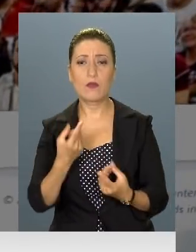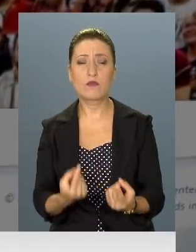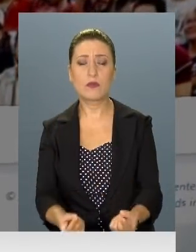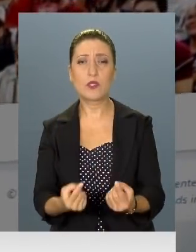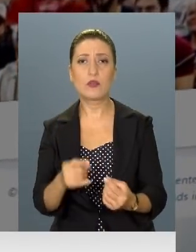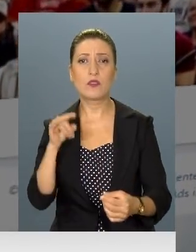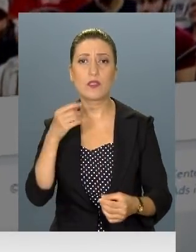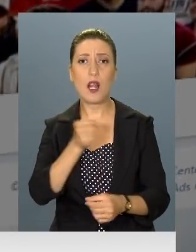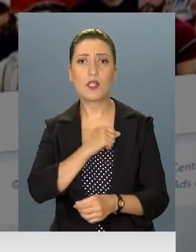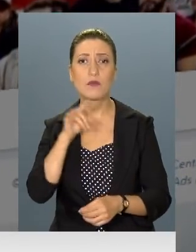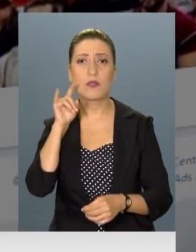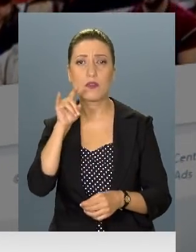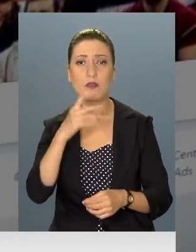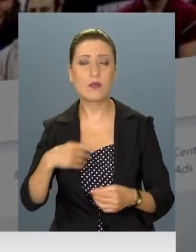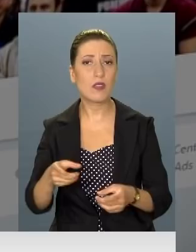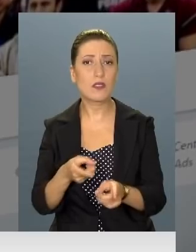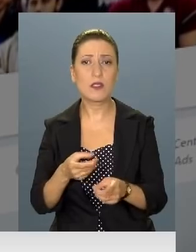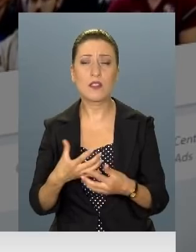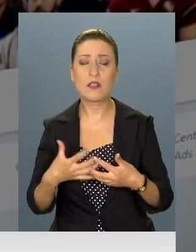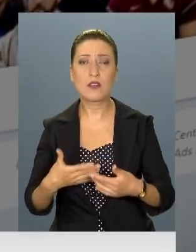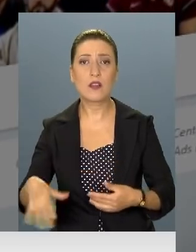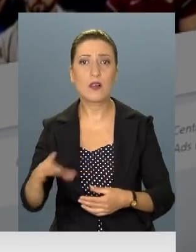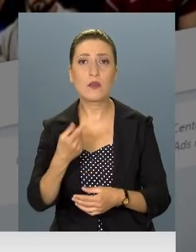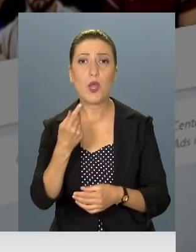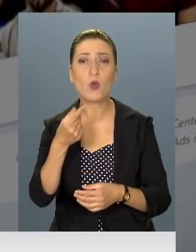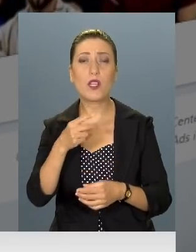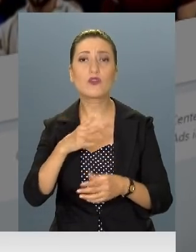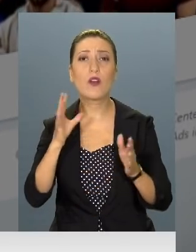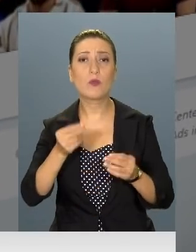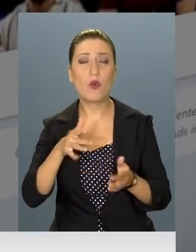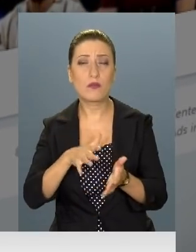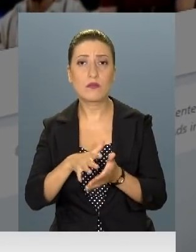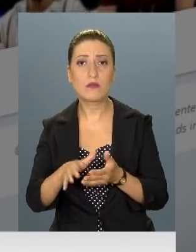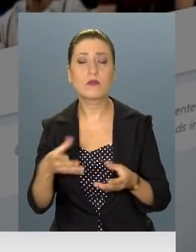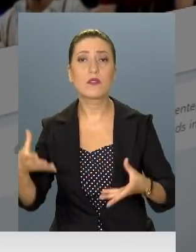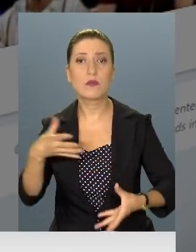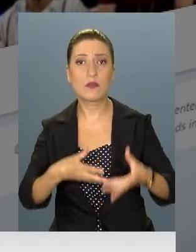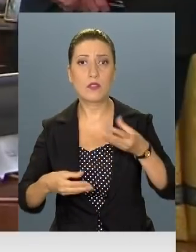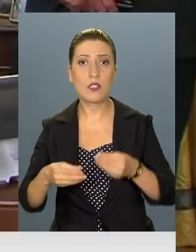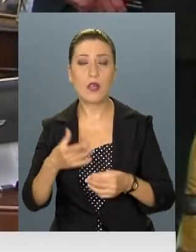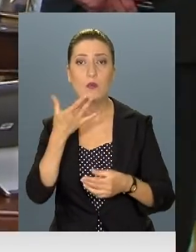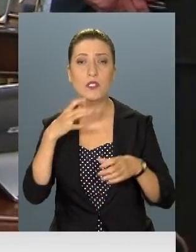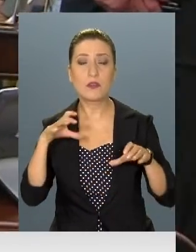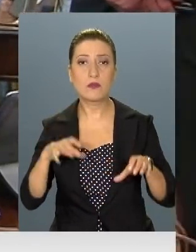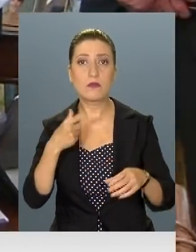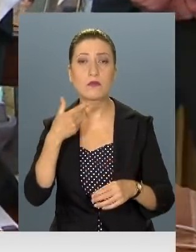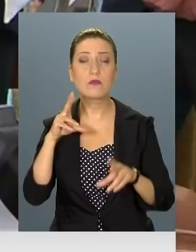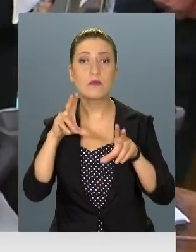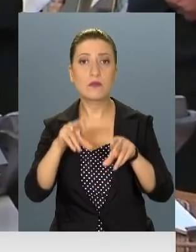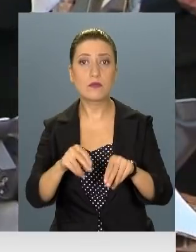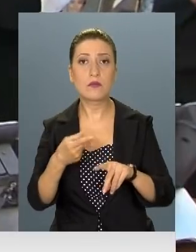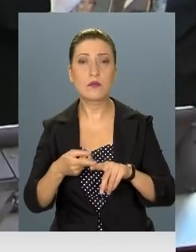2 տարիների ընթացքում այդ ոլորտում 1.5 տրիլիոն դոլարի ներդրում է արվել։ Թրամփը նշել է, որ Իրանի կողմից ցանկացած